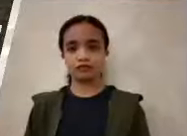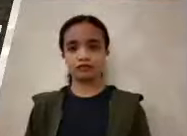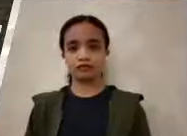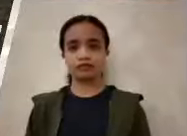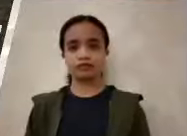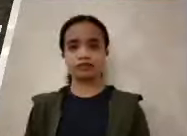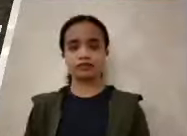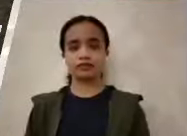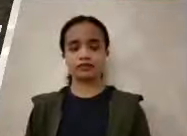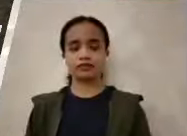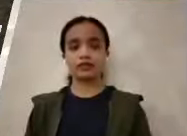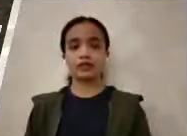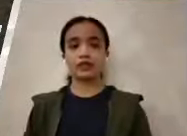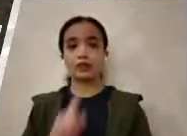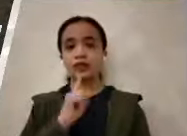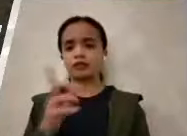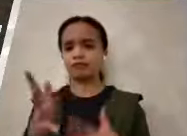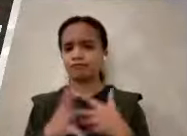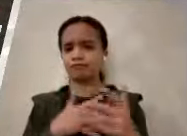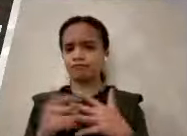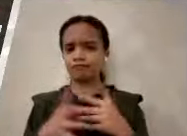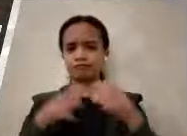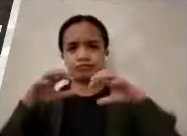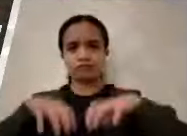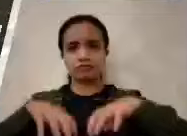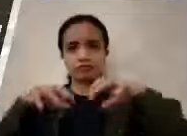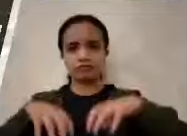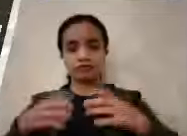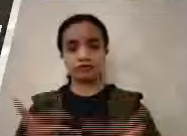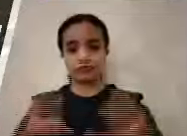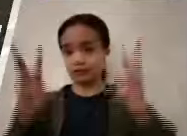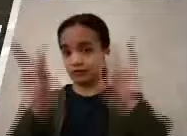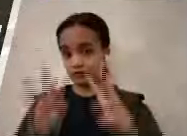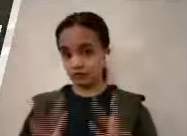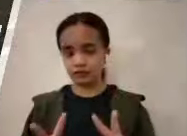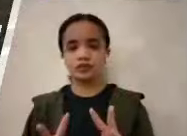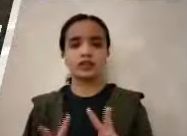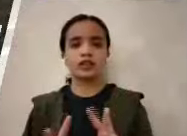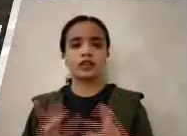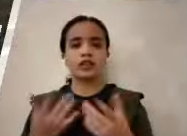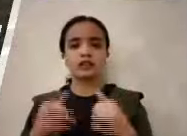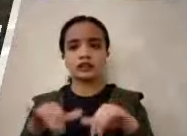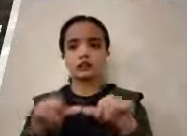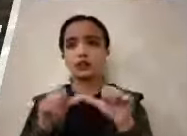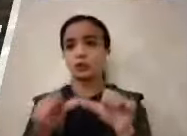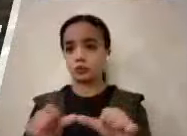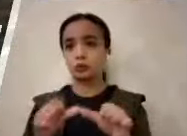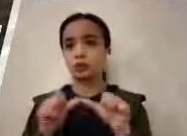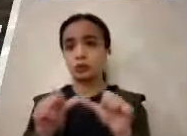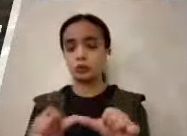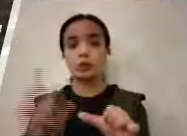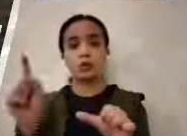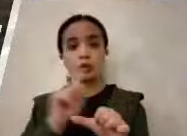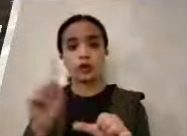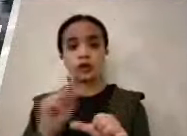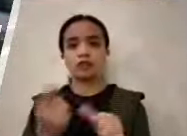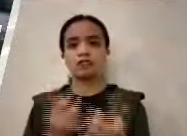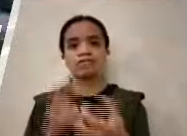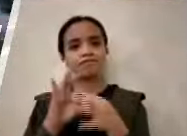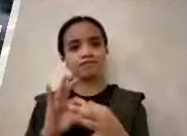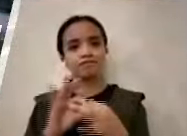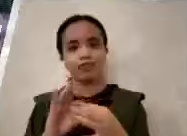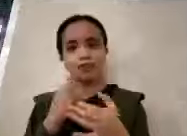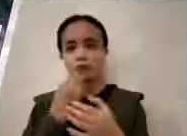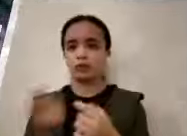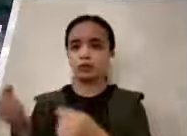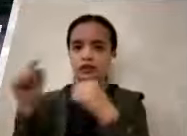Ivan, kahit nga umuulan-ulan ang panahon dito ngayon, ay tuloy-tuloy pa rin ang pagbabonding ng mga nagpunta dito sa